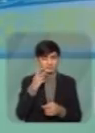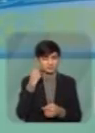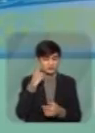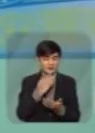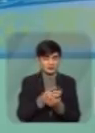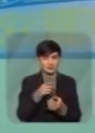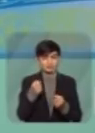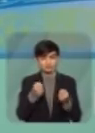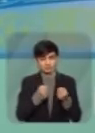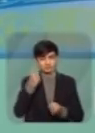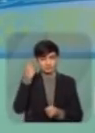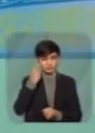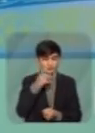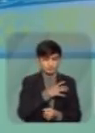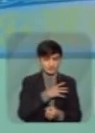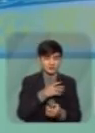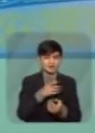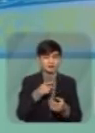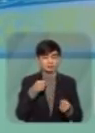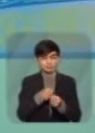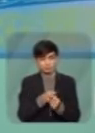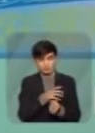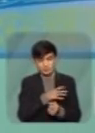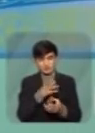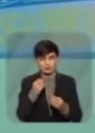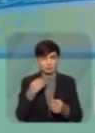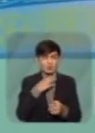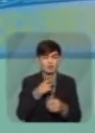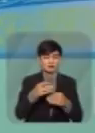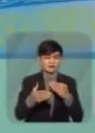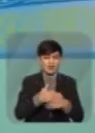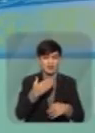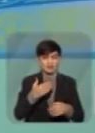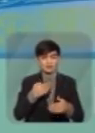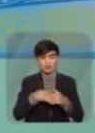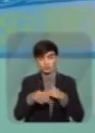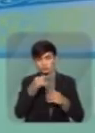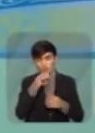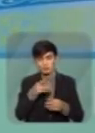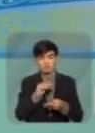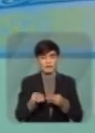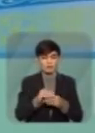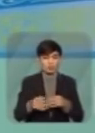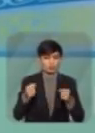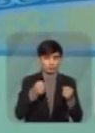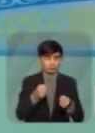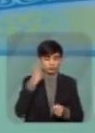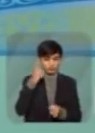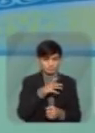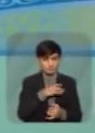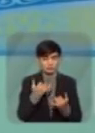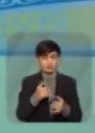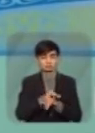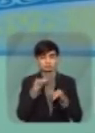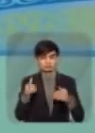автокөлікті мәскілдік басқарып, басқадай қылып жасап атқандар жазасыз қайттан отырып алады. Соларға қазір жазаны